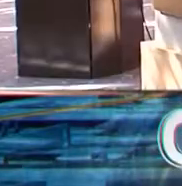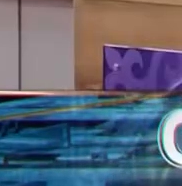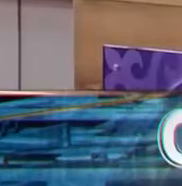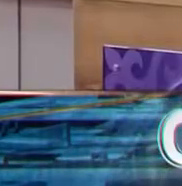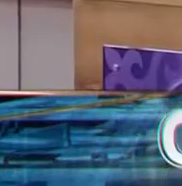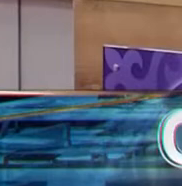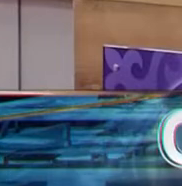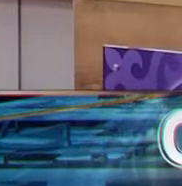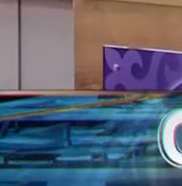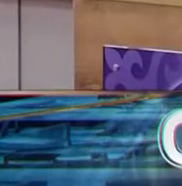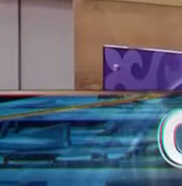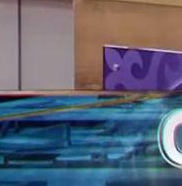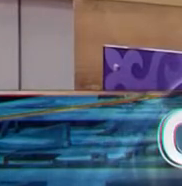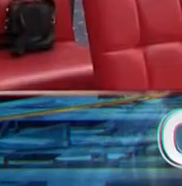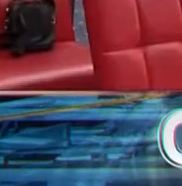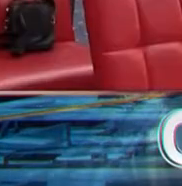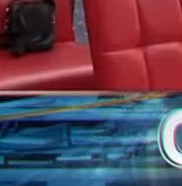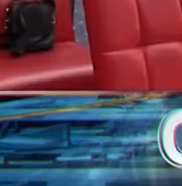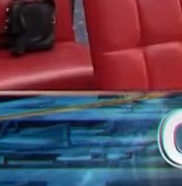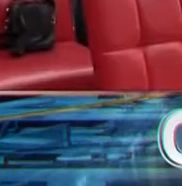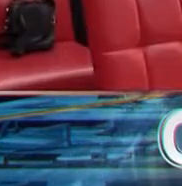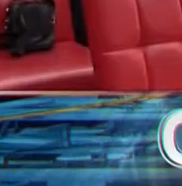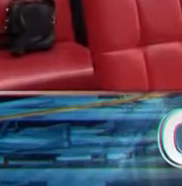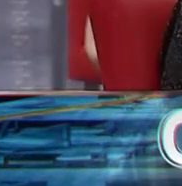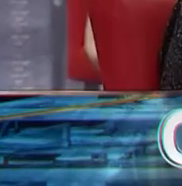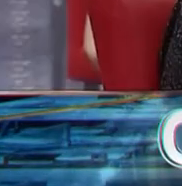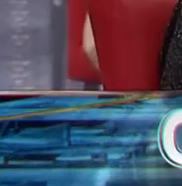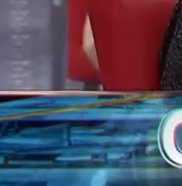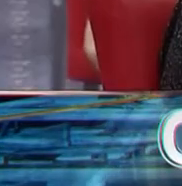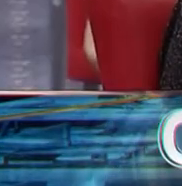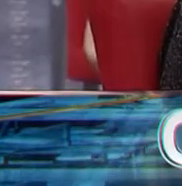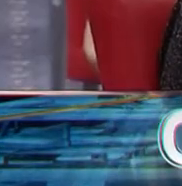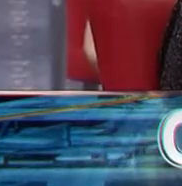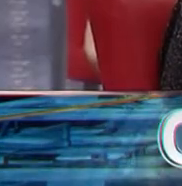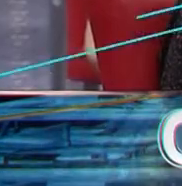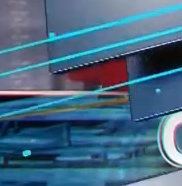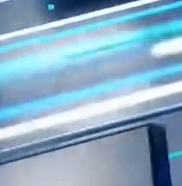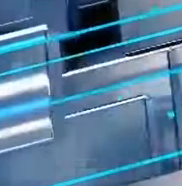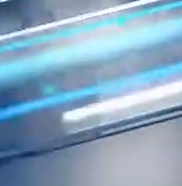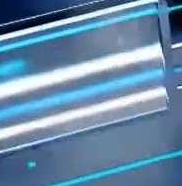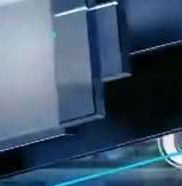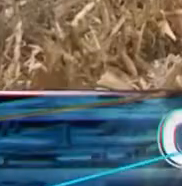Нет президентам. Госслужащих будут строго наказывать за получение подарков.